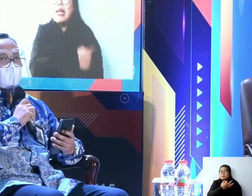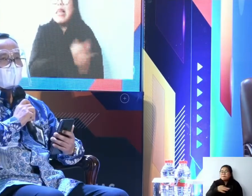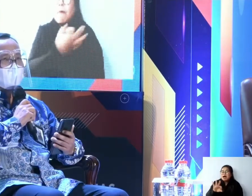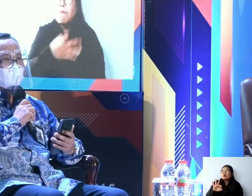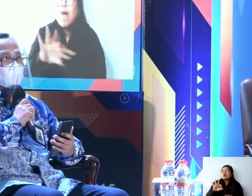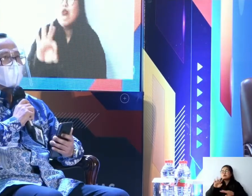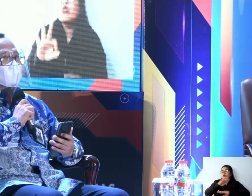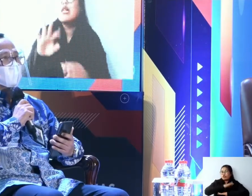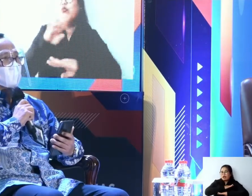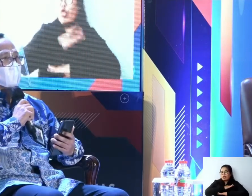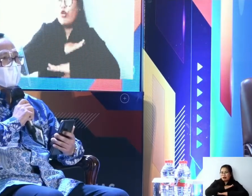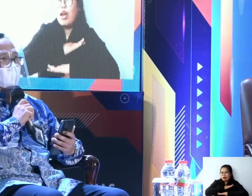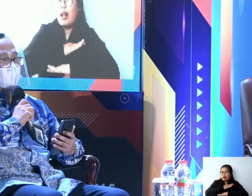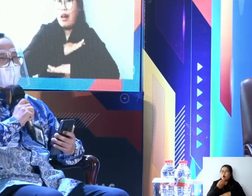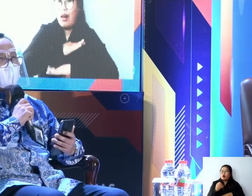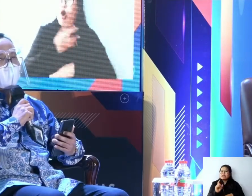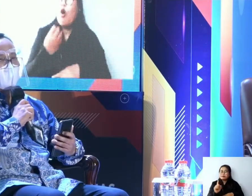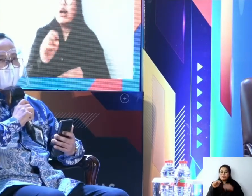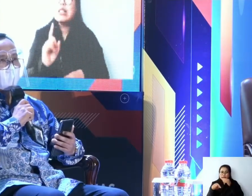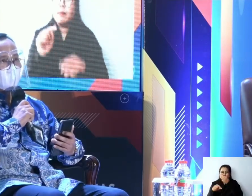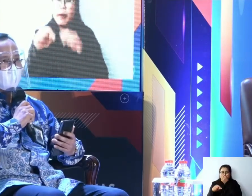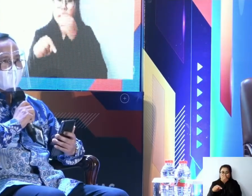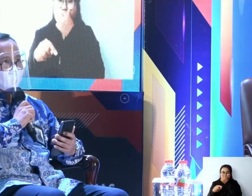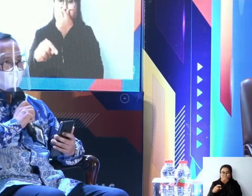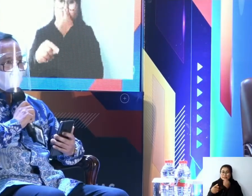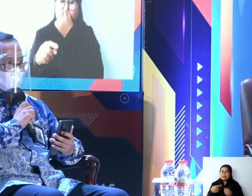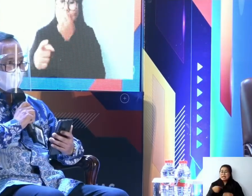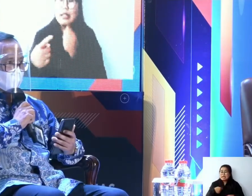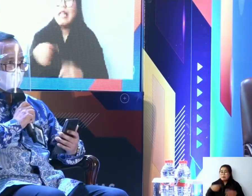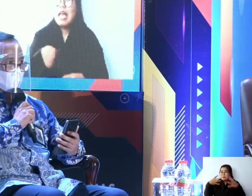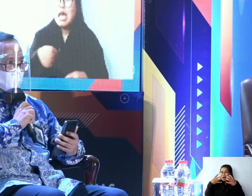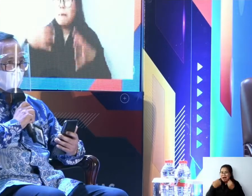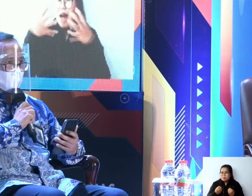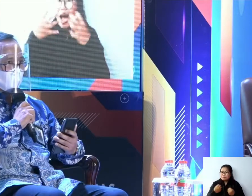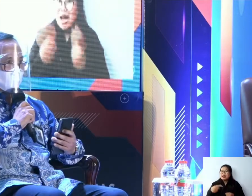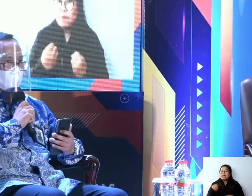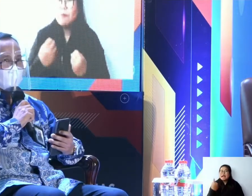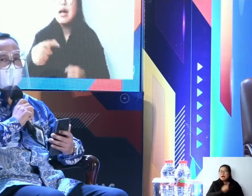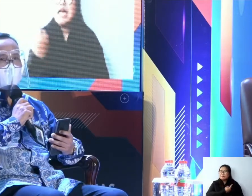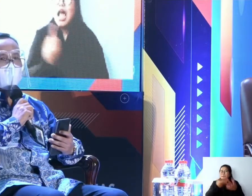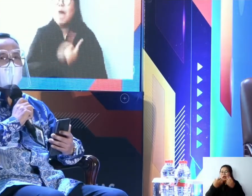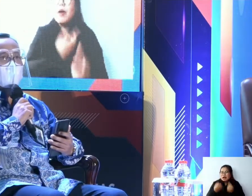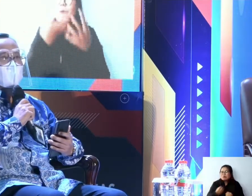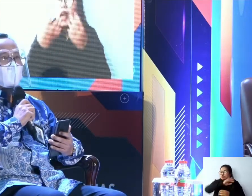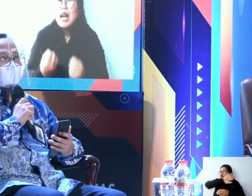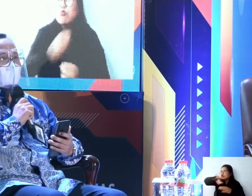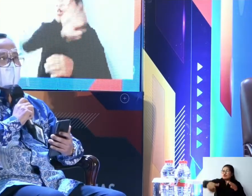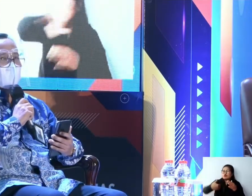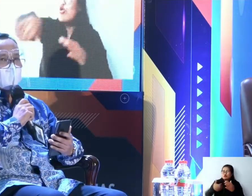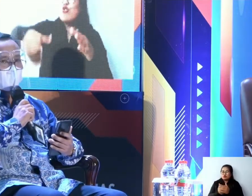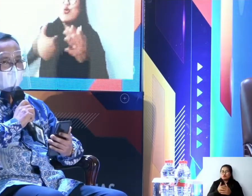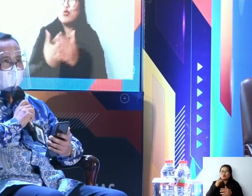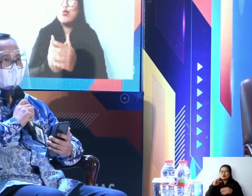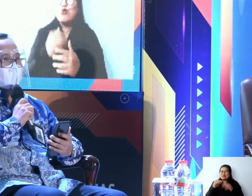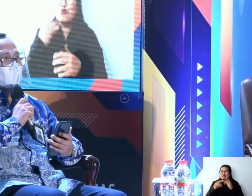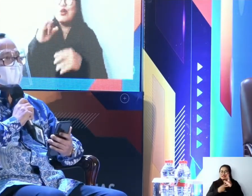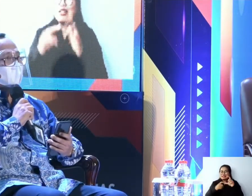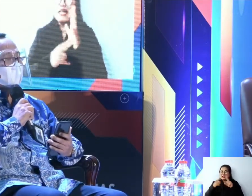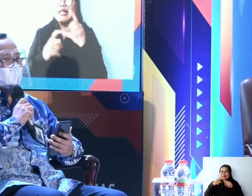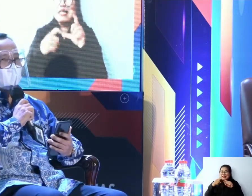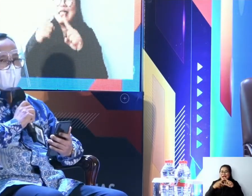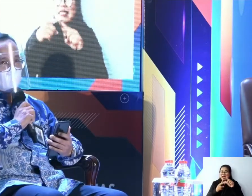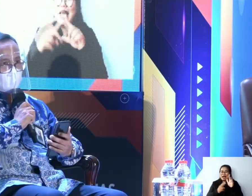karena itu saya berharap kami berharap seluruh instansi melakukan Hai analisisjabatan